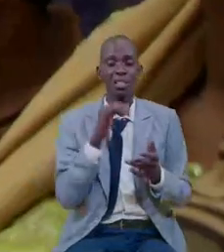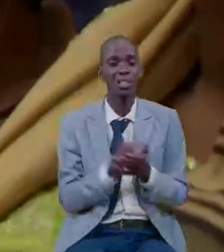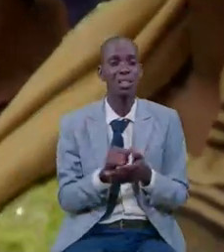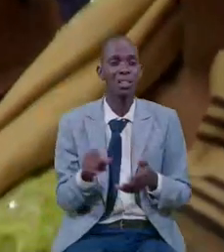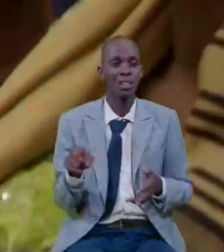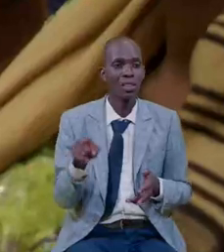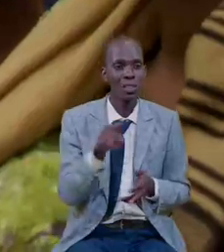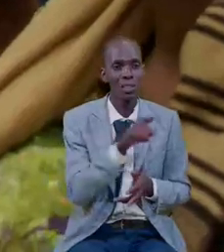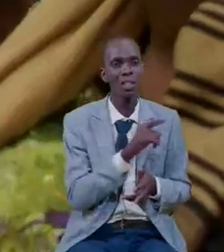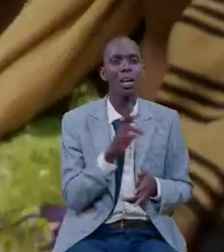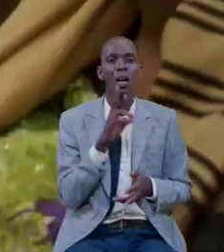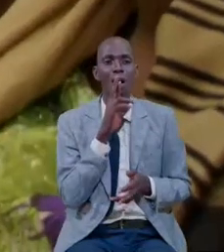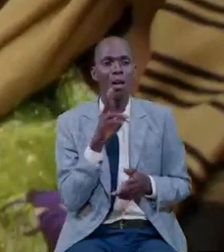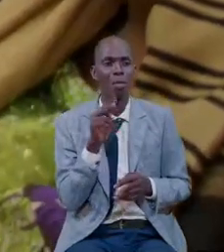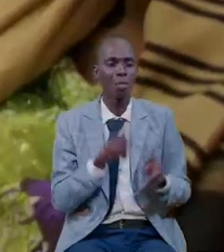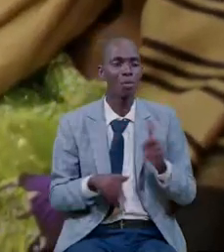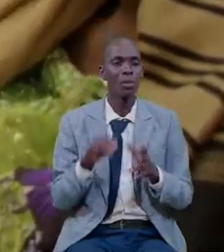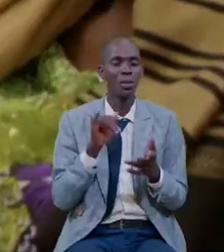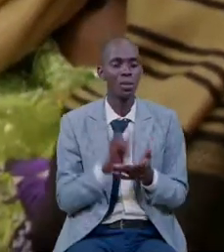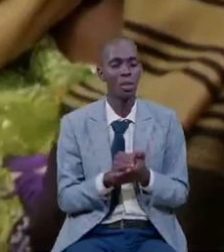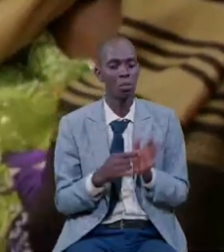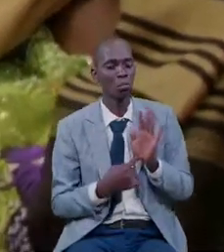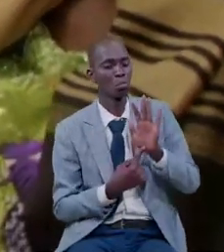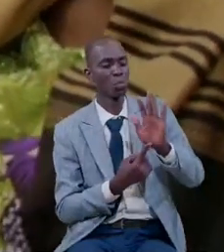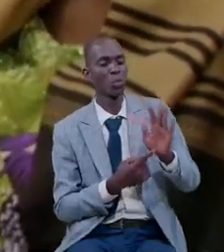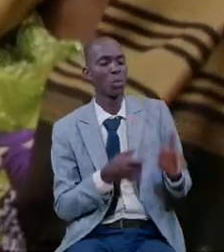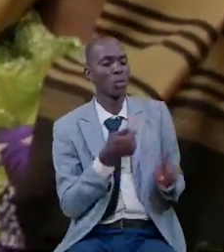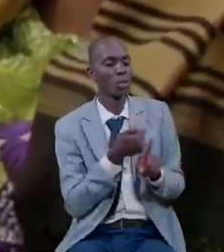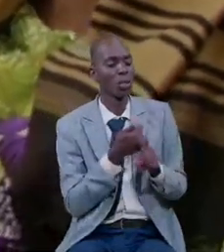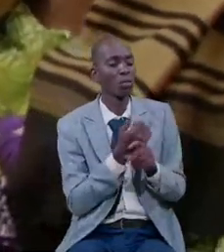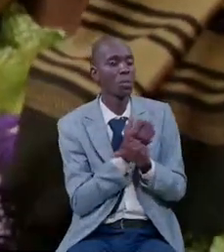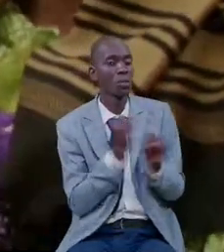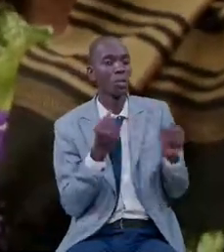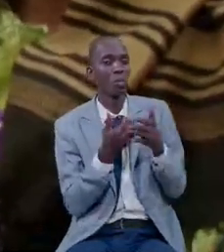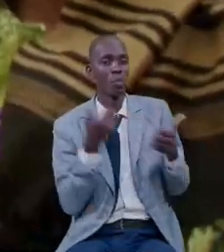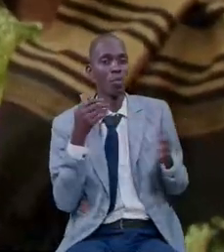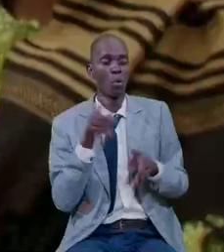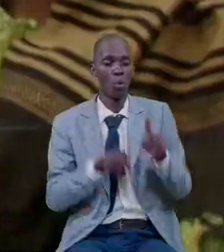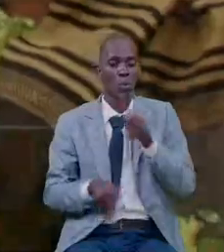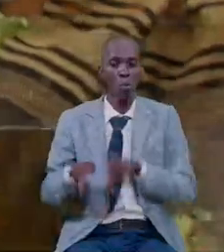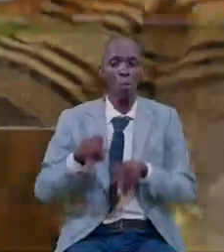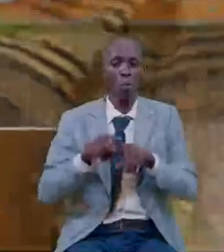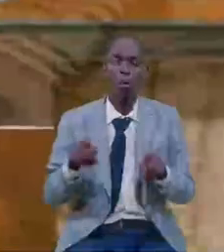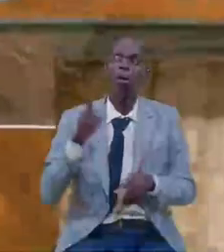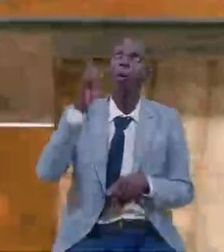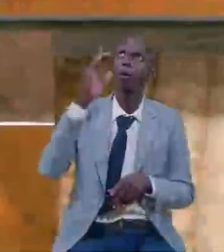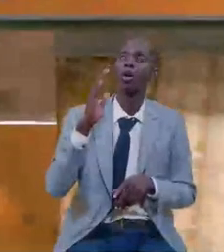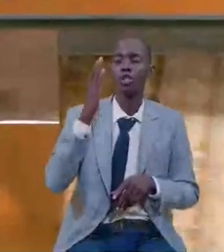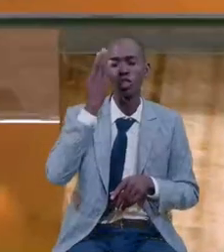juste devant les hommes, mais Dieu connaît vos